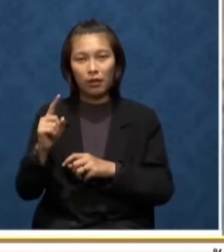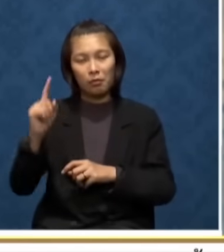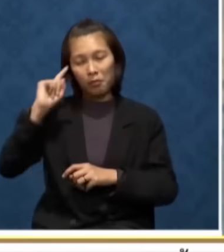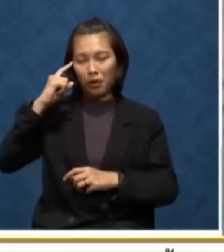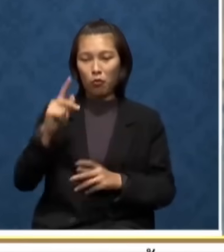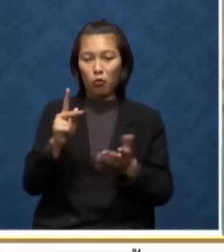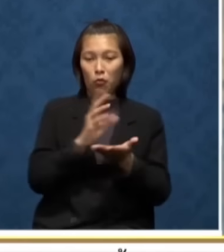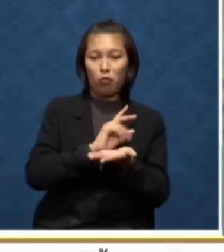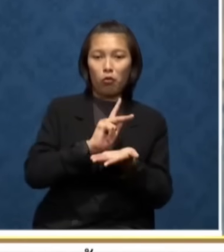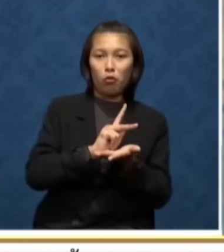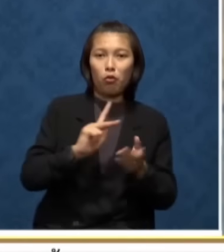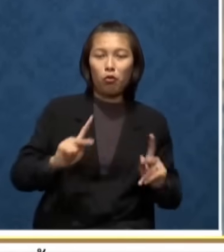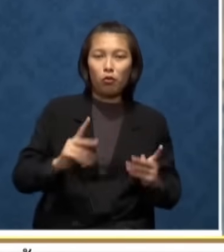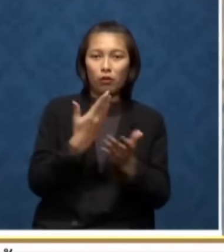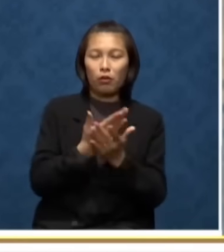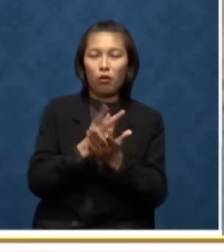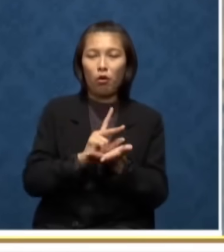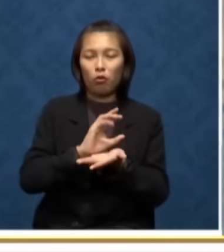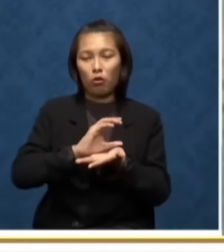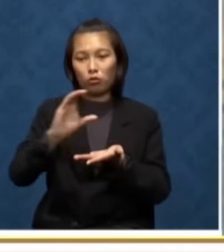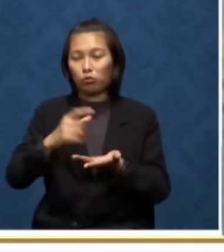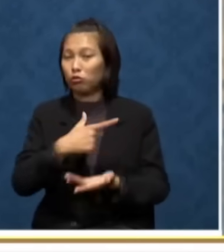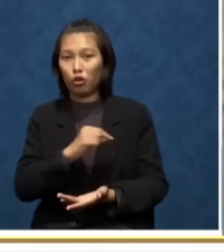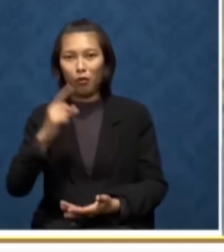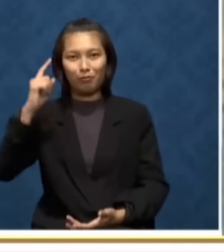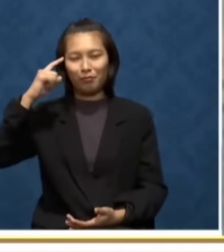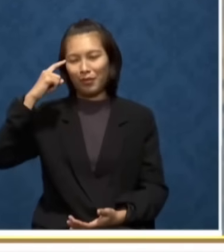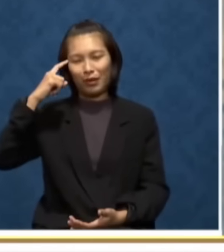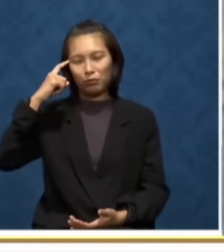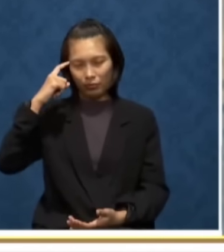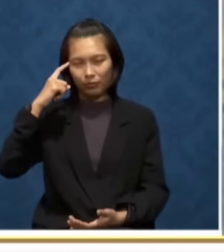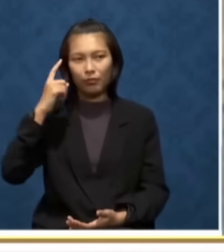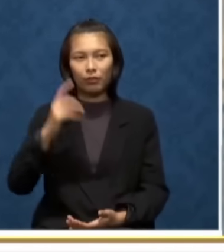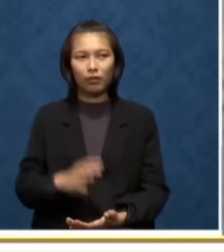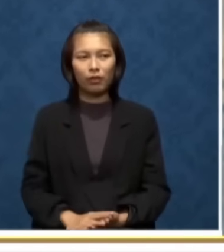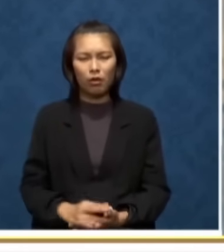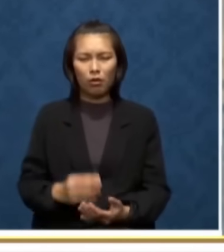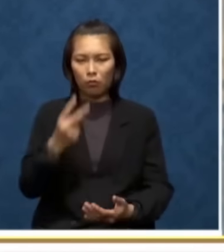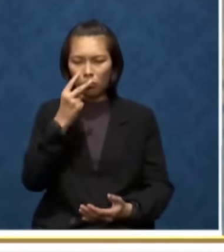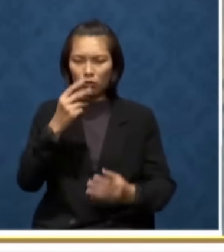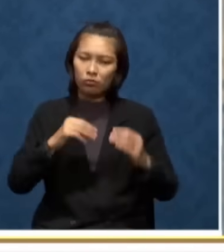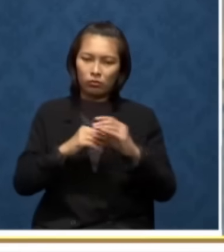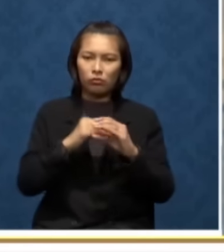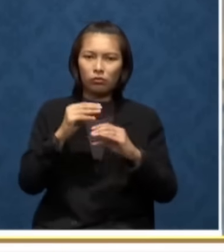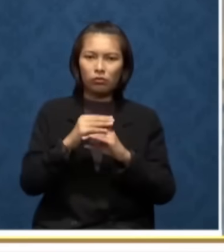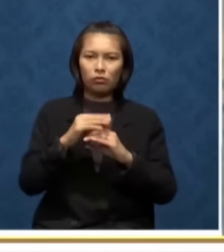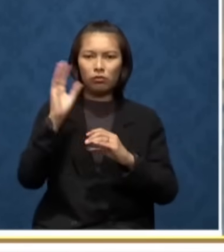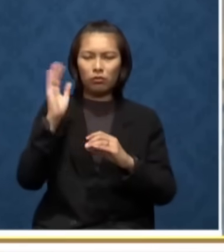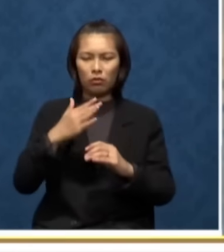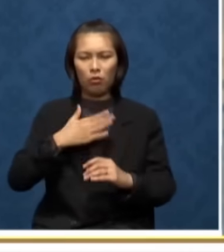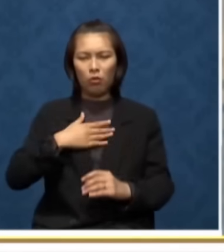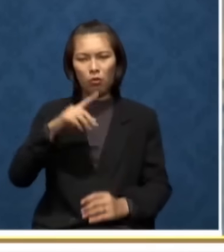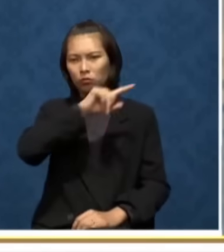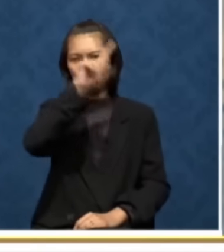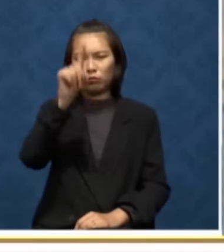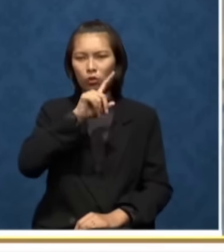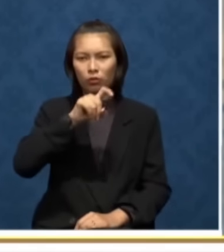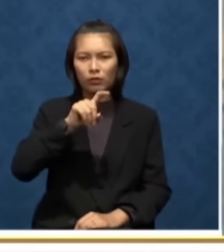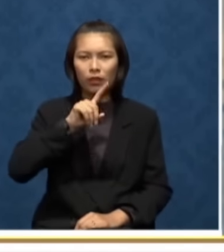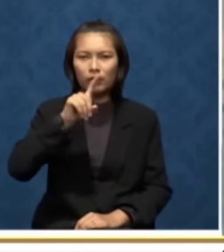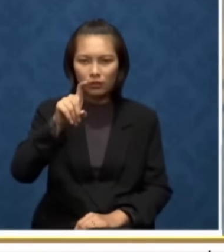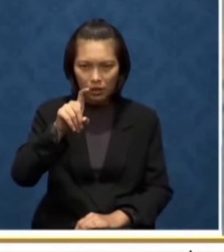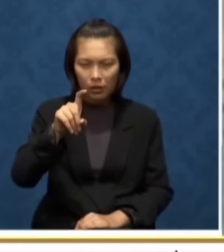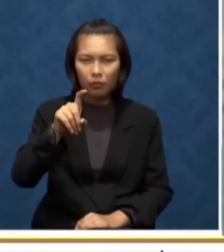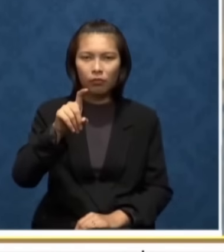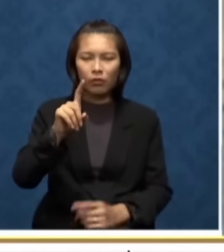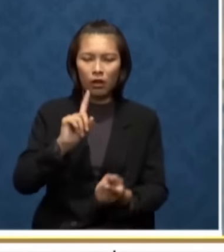นะคะก็เลยสนับสนุนช่องนี้พอมาเห็นโครงการนี้ดิฉันถึงต้องตั้งคำถามแทนพ่อแม่